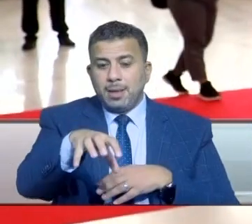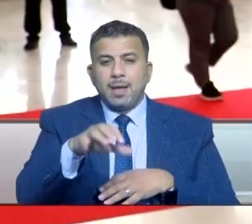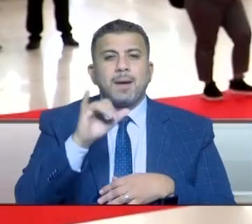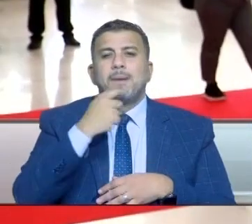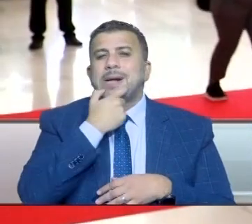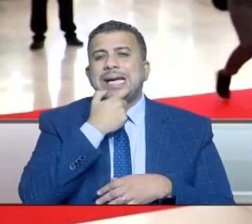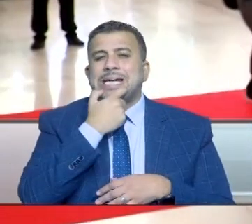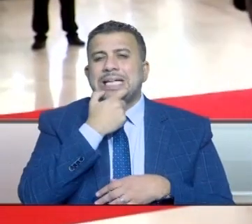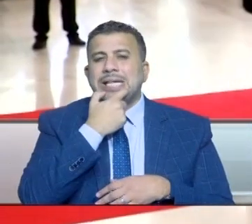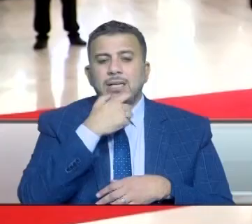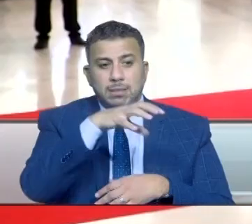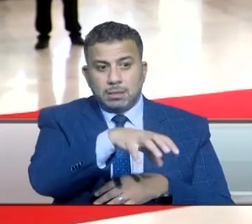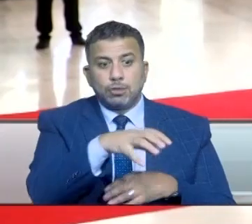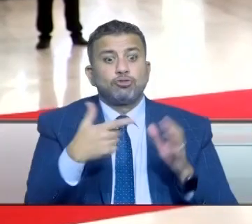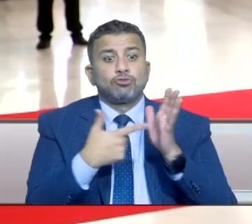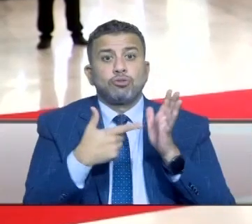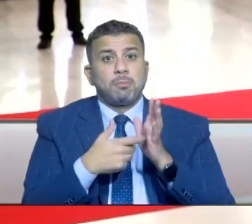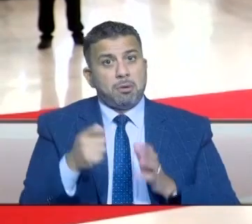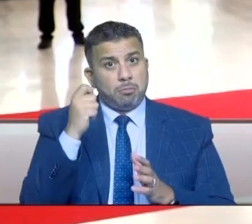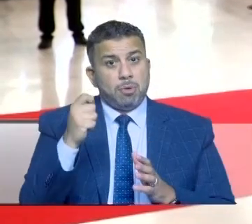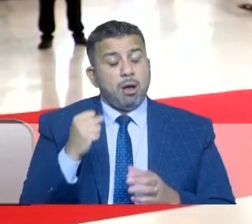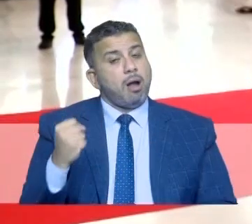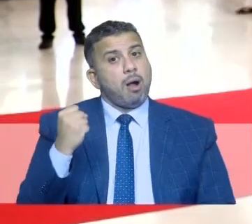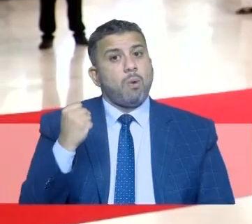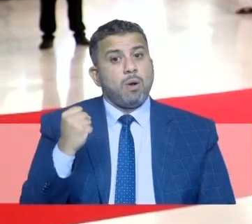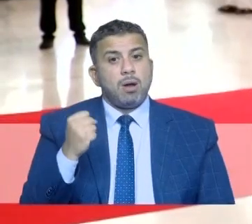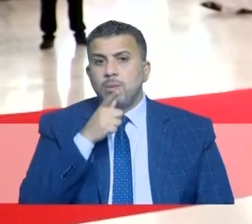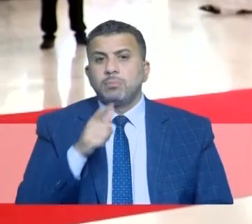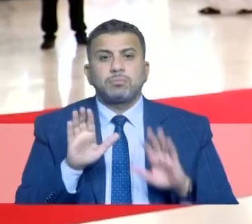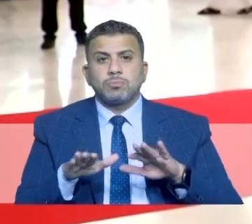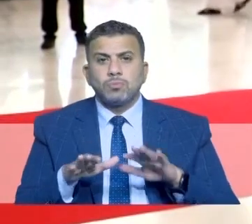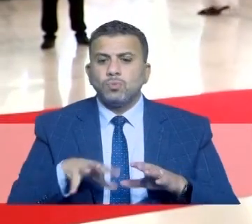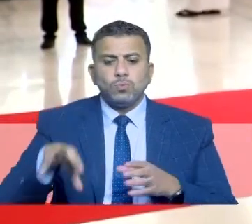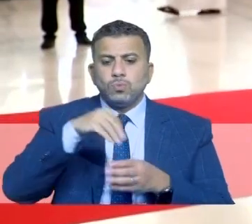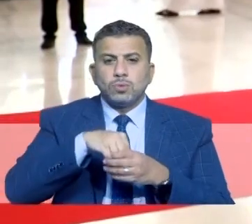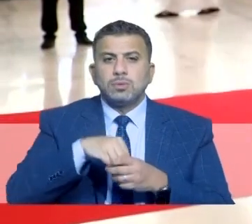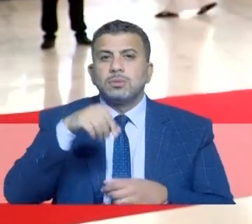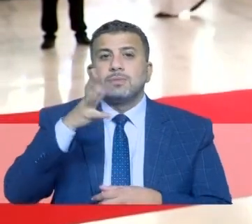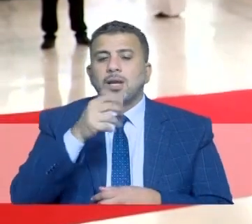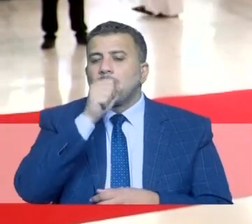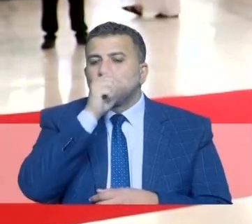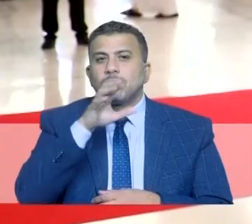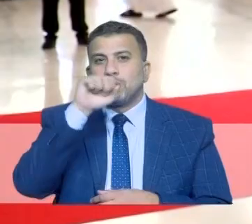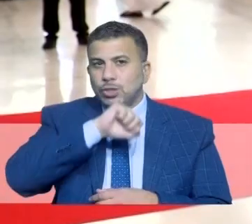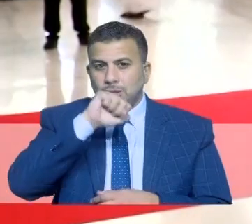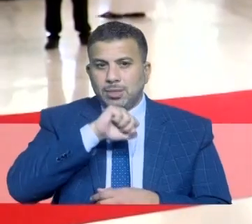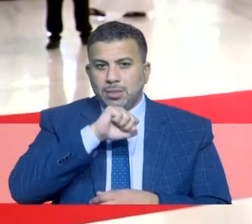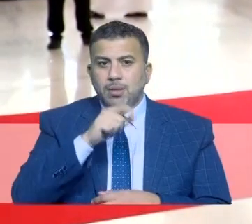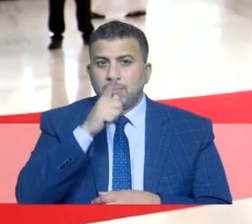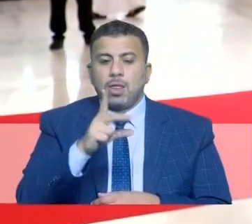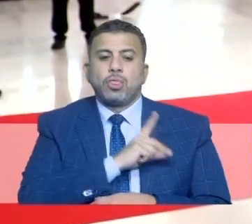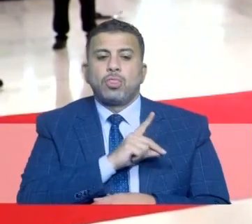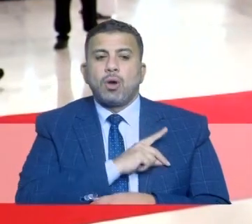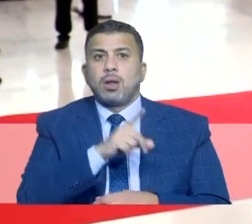بريطانيا، هاي لها طبعا جامعات عريقة وقوية وموجودة في مكان واحد في إكسبو الشارقة. فندعو طبعا